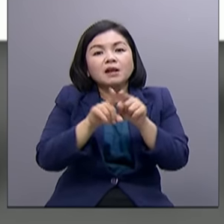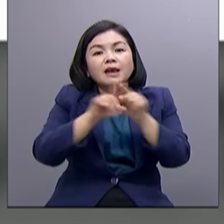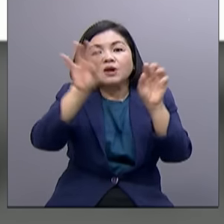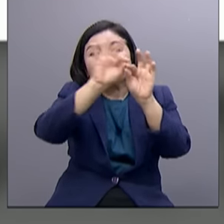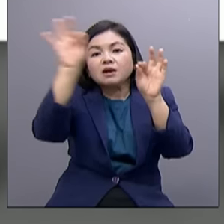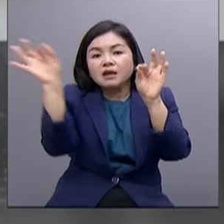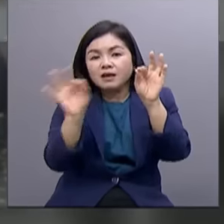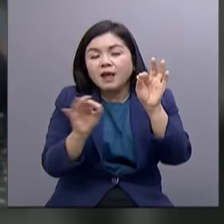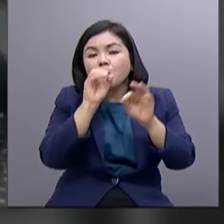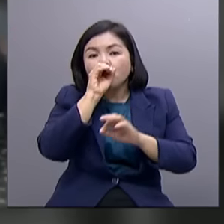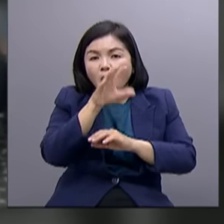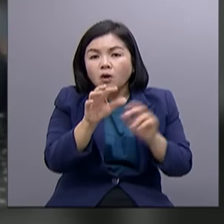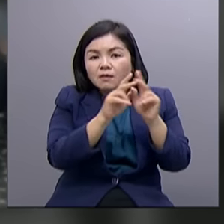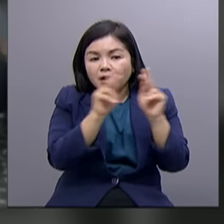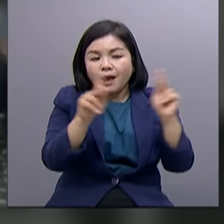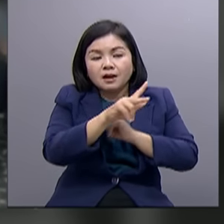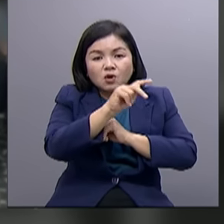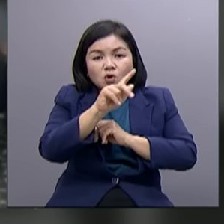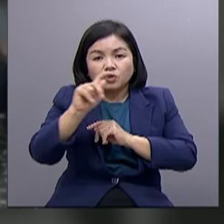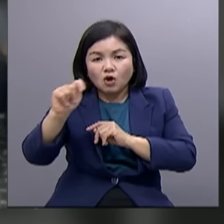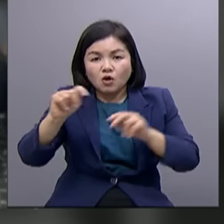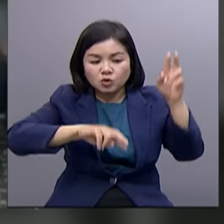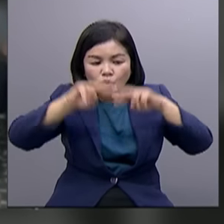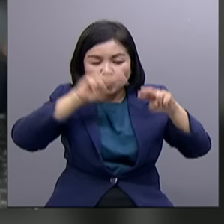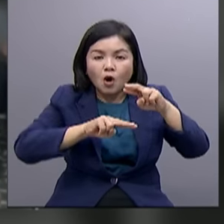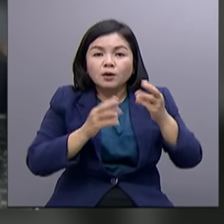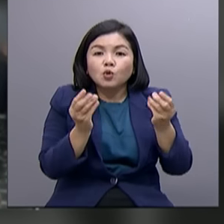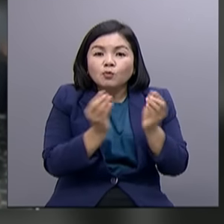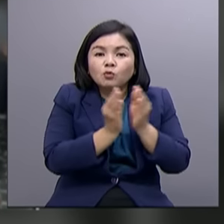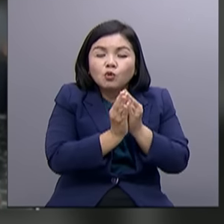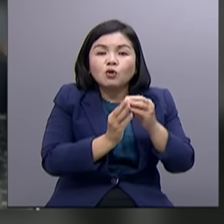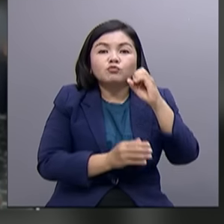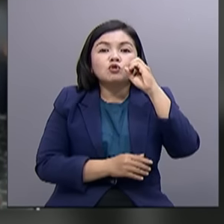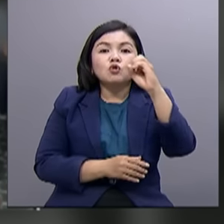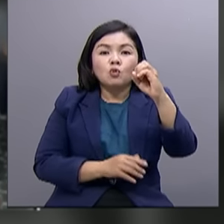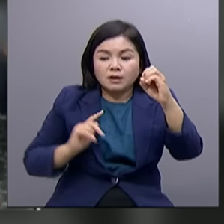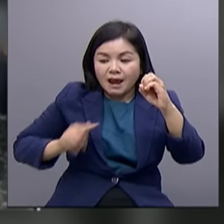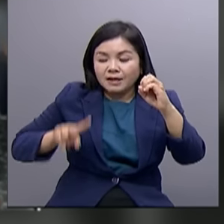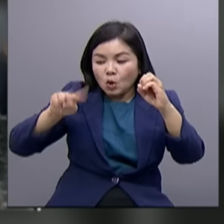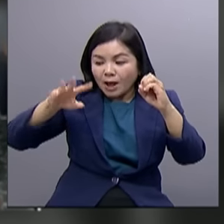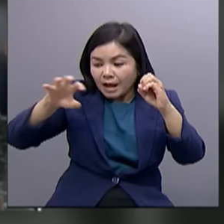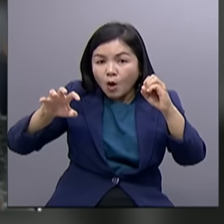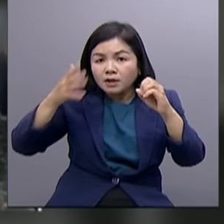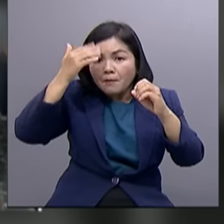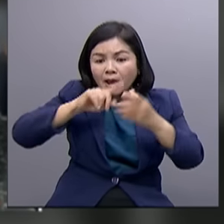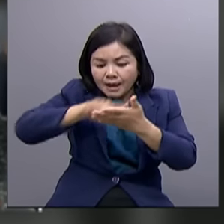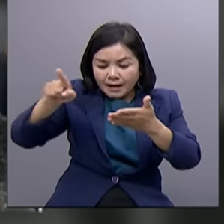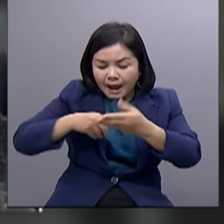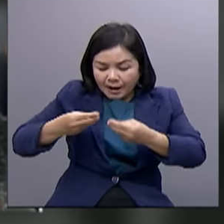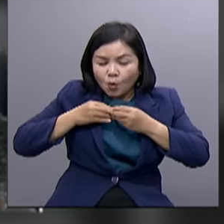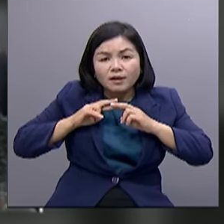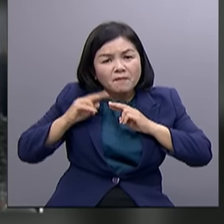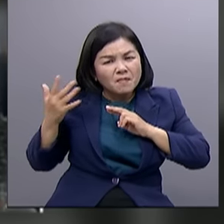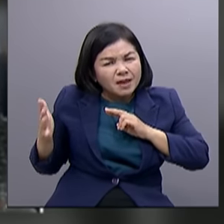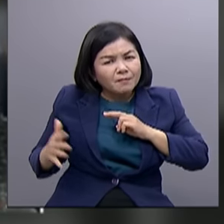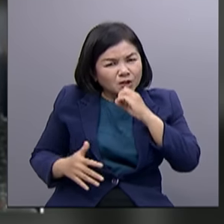ร้องให้กกตตรวจสอบกรณีผู้สมัครศูนคะแนที่ยอมเสียค่าสมัคร 2,500แต่ทำไมถึงไม่ลงคะแนนให้ตัวเอง